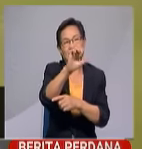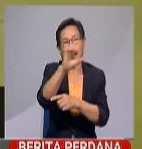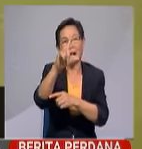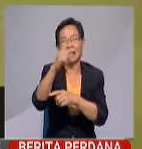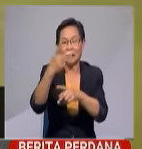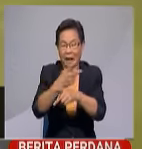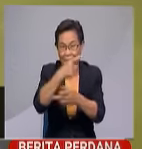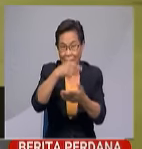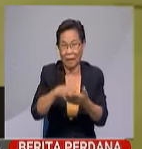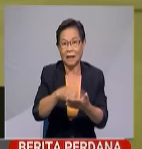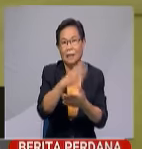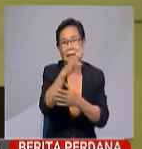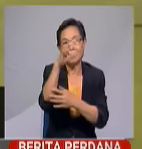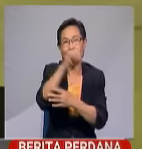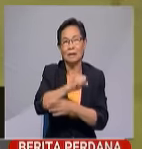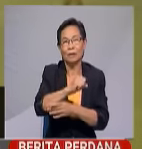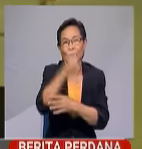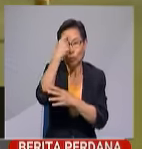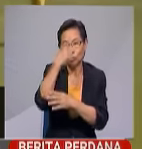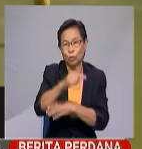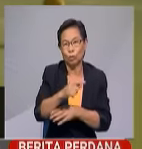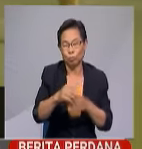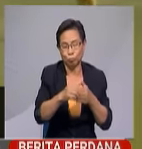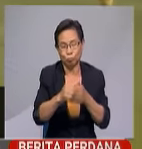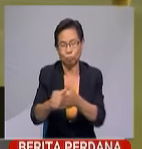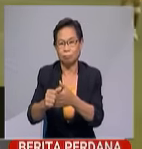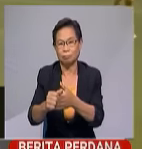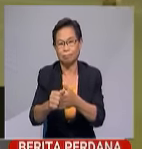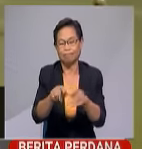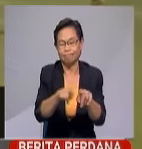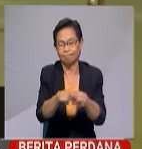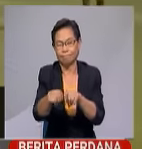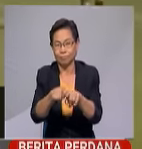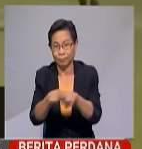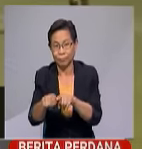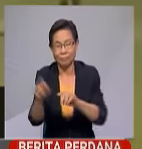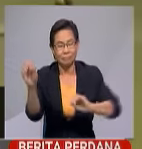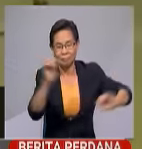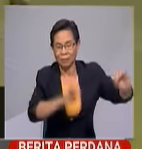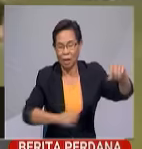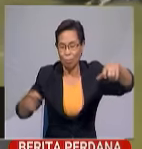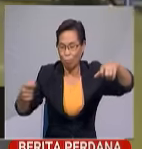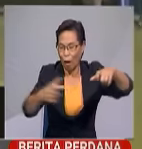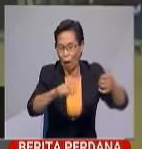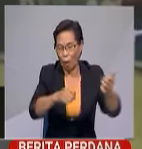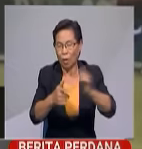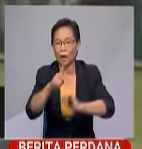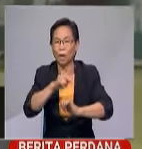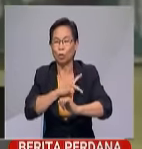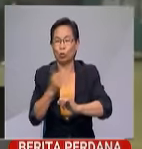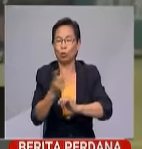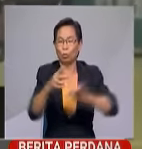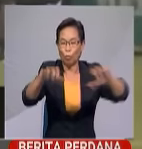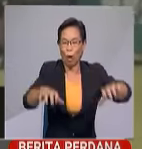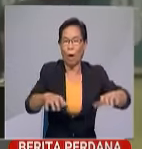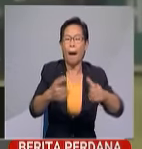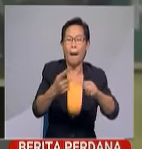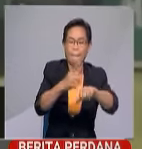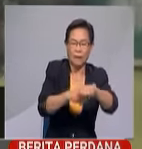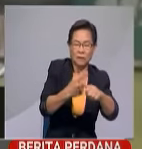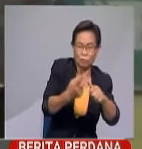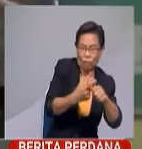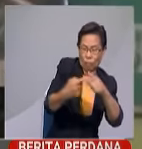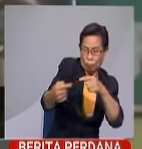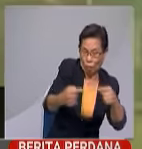meletakkan KPCC dan Kepa Sherman untuk mengetuai jentera serangan. Tiada sebarang jaringan dihasilkan oleh kedua-dua pasukan pada babak pertama